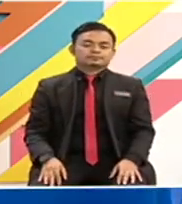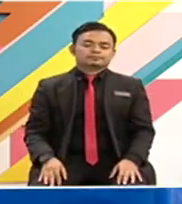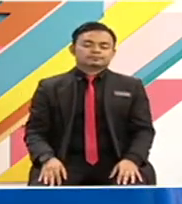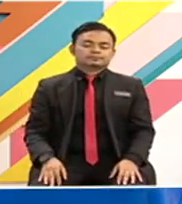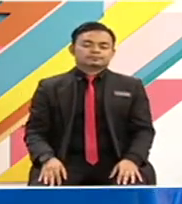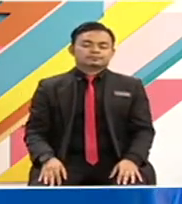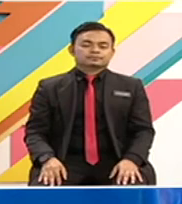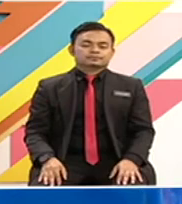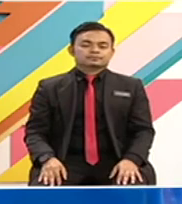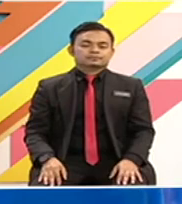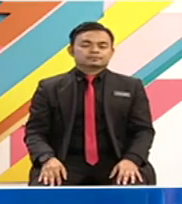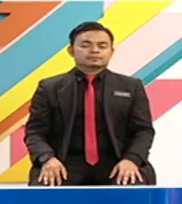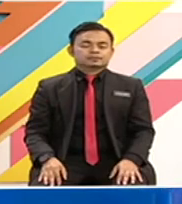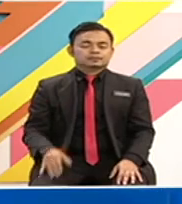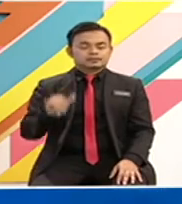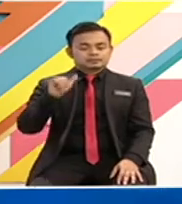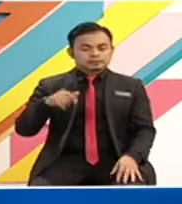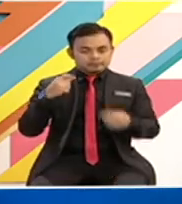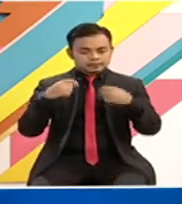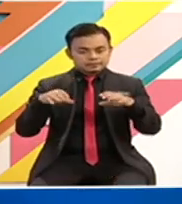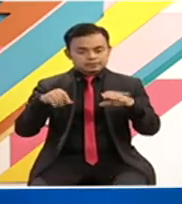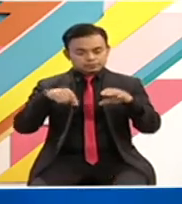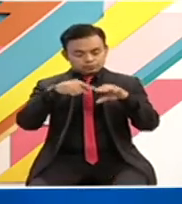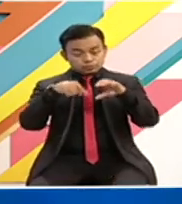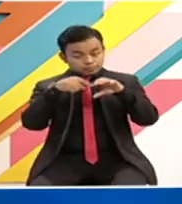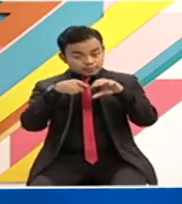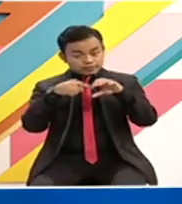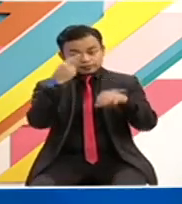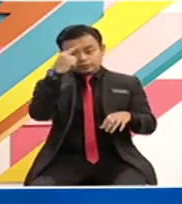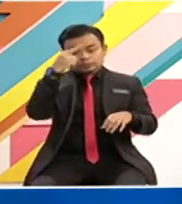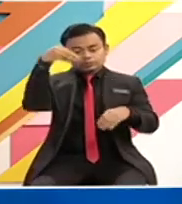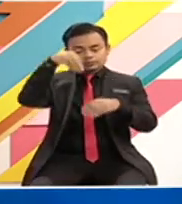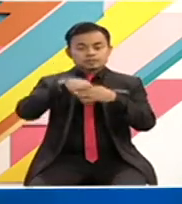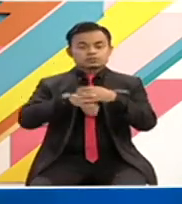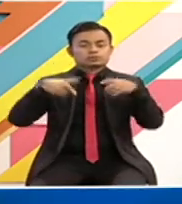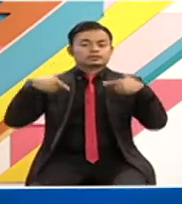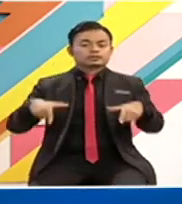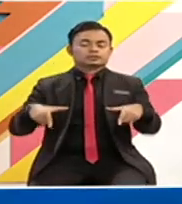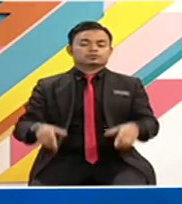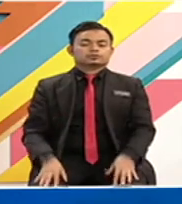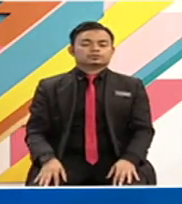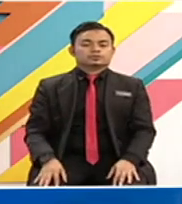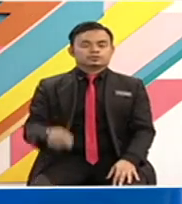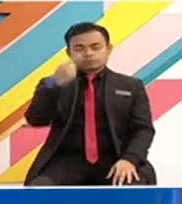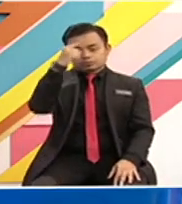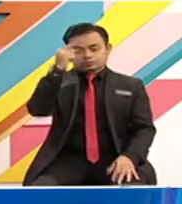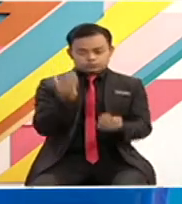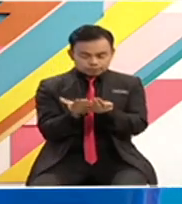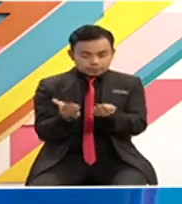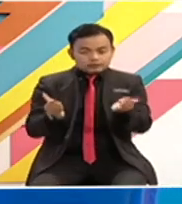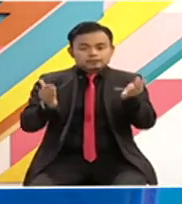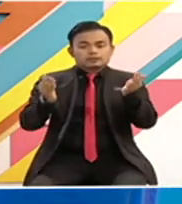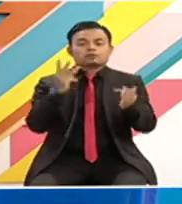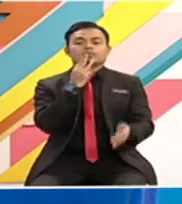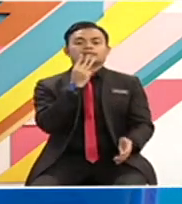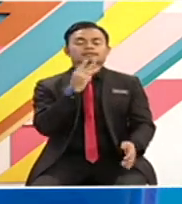ini saya telah lubang kancing Utara lubang kan dan masukan kayu dekat sini ini sebagai tadahan dan keadaan